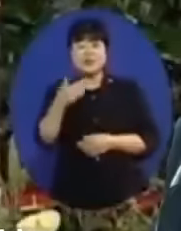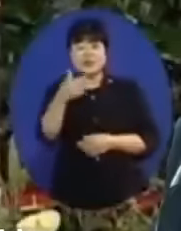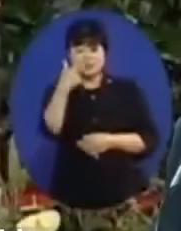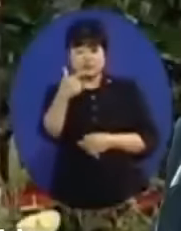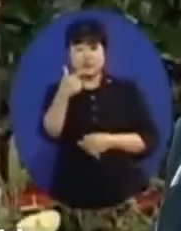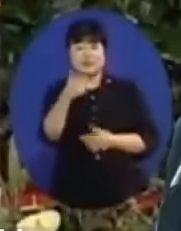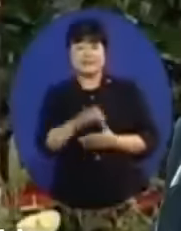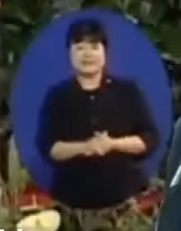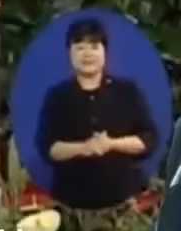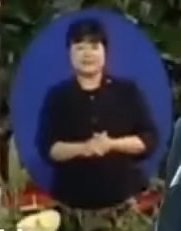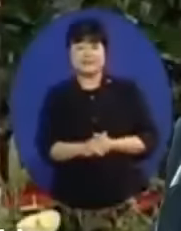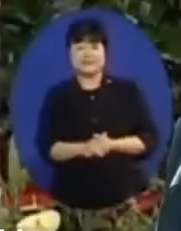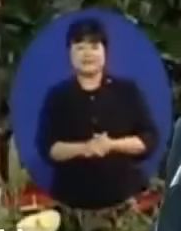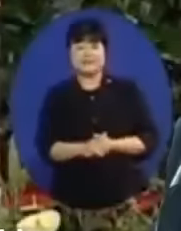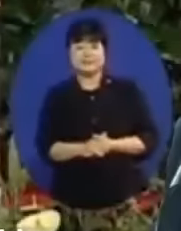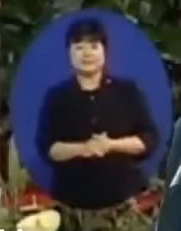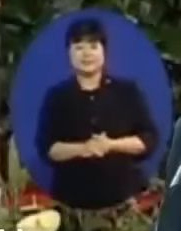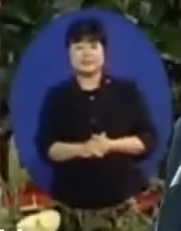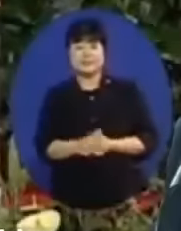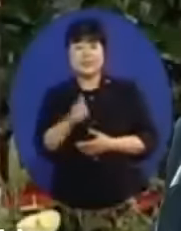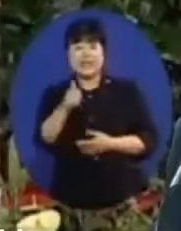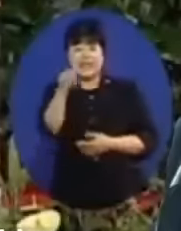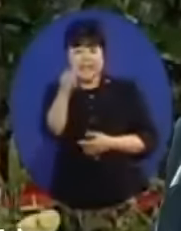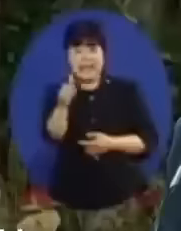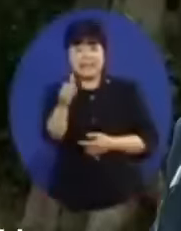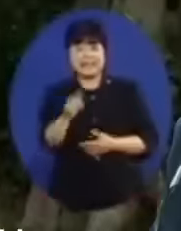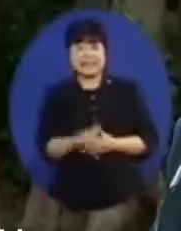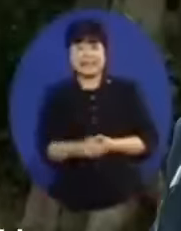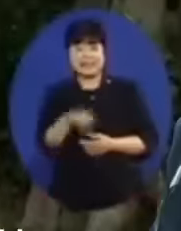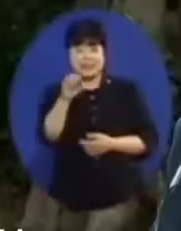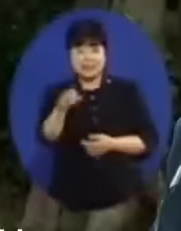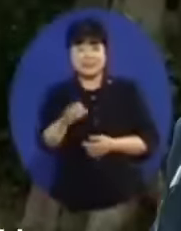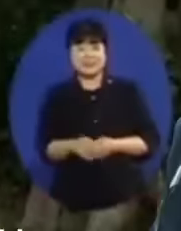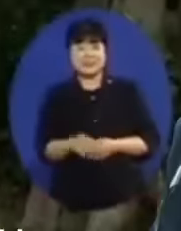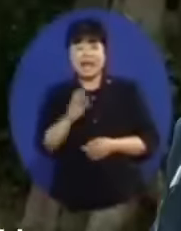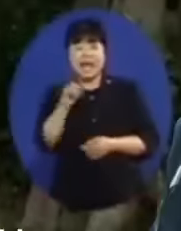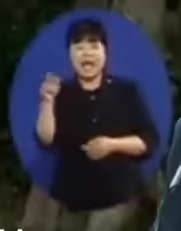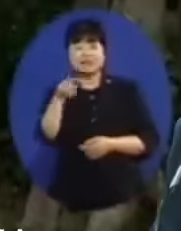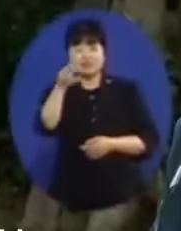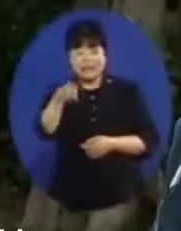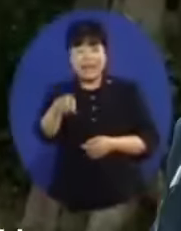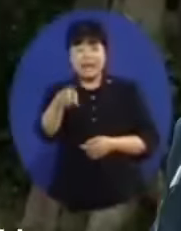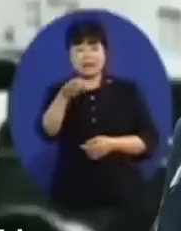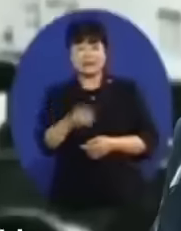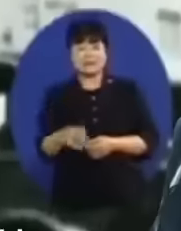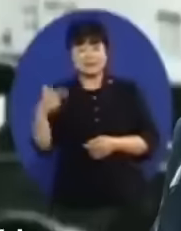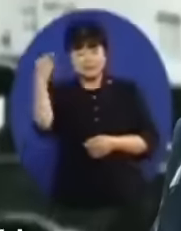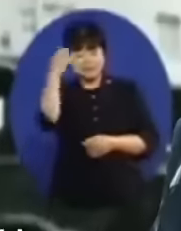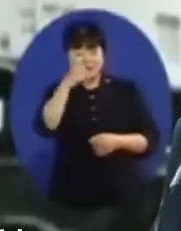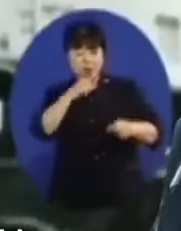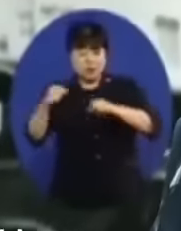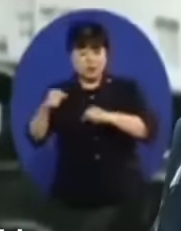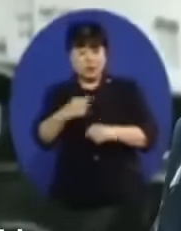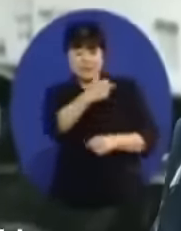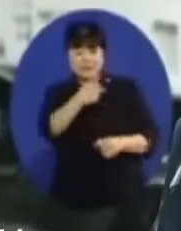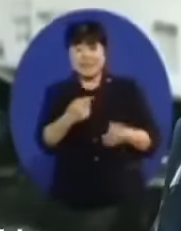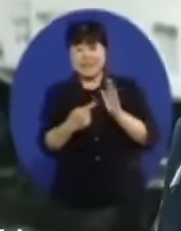1906년 로스앤젤레스의 아수사 거리에서 큰 성령운동이